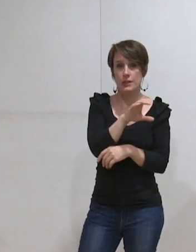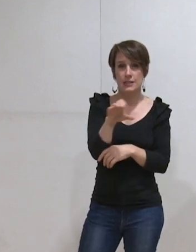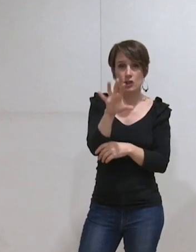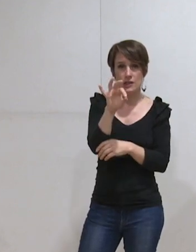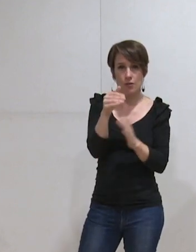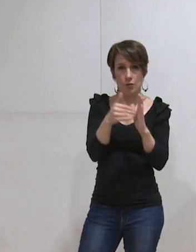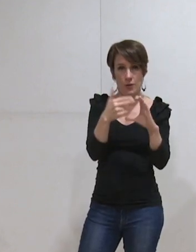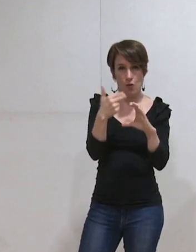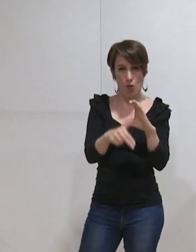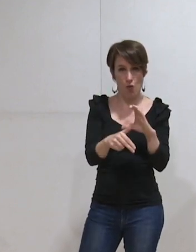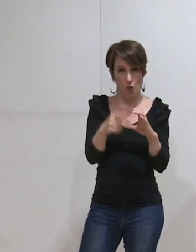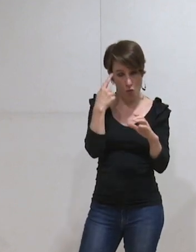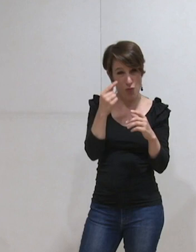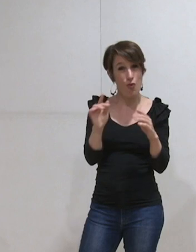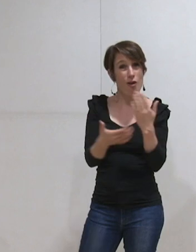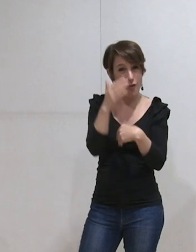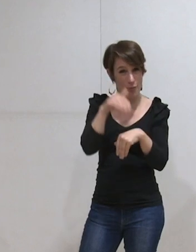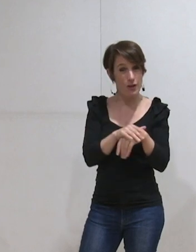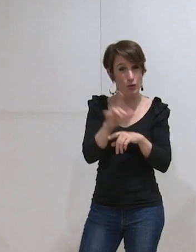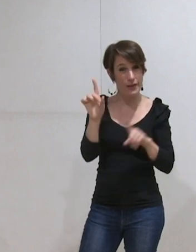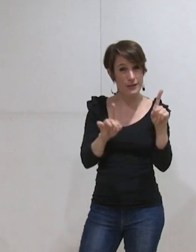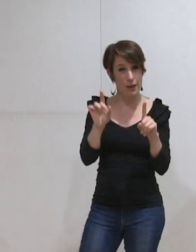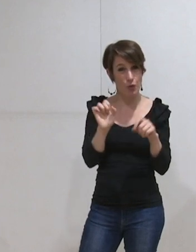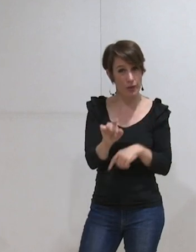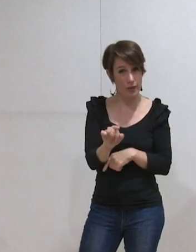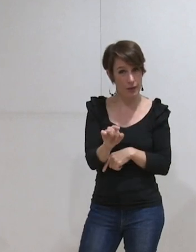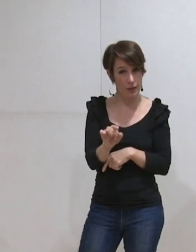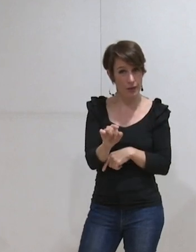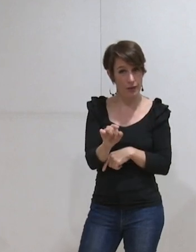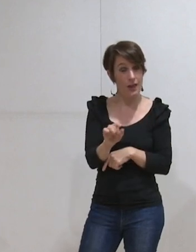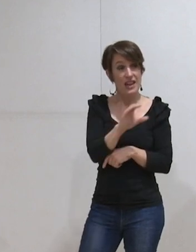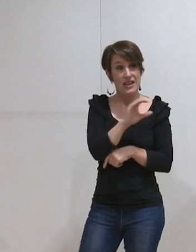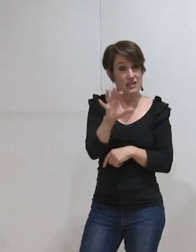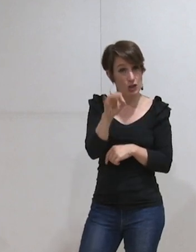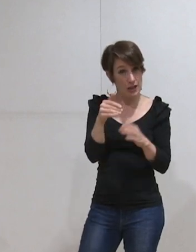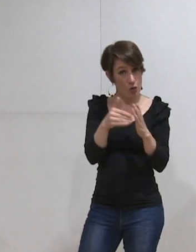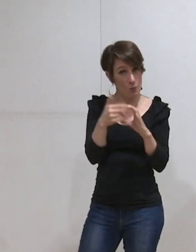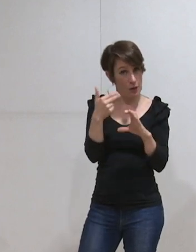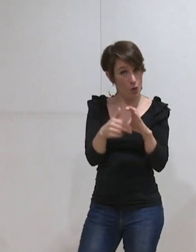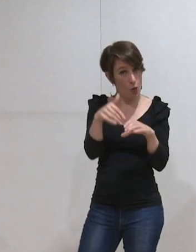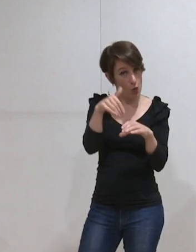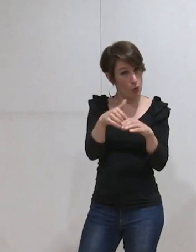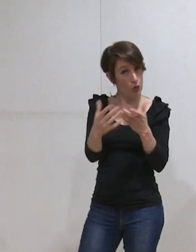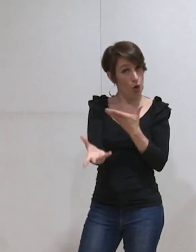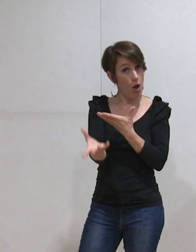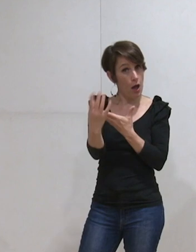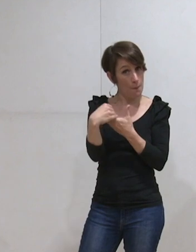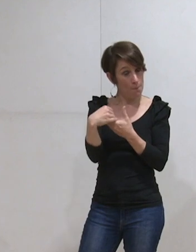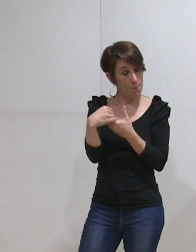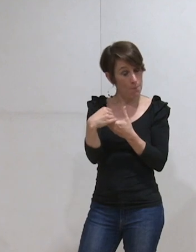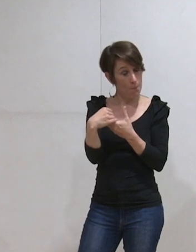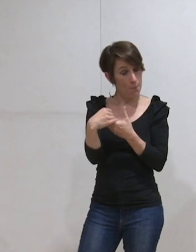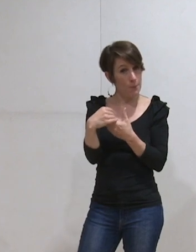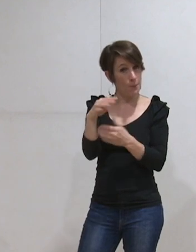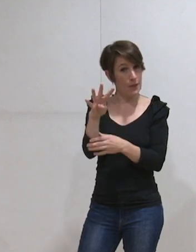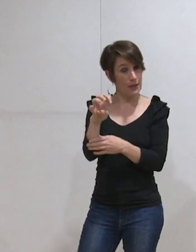€ est-ce que dans ces 50 150000 € vous incluez ou pas les